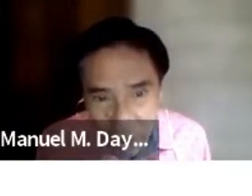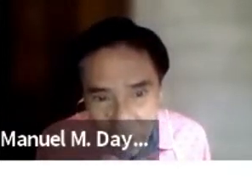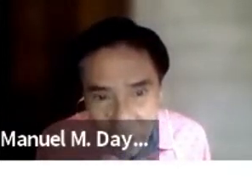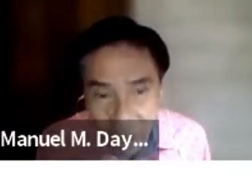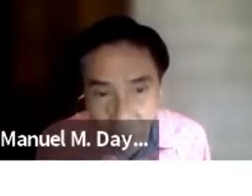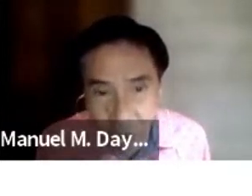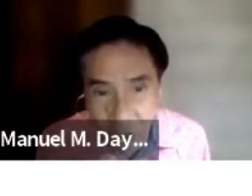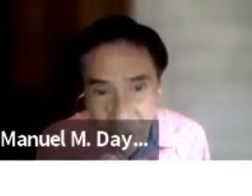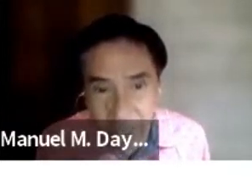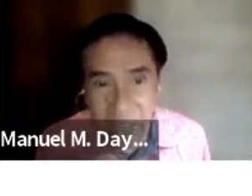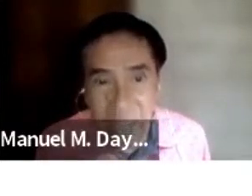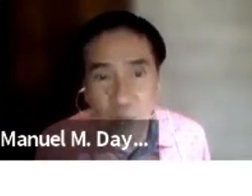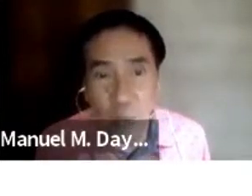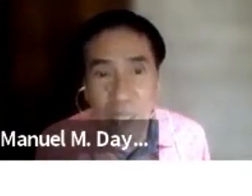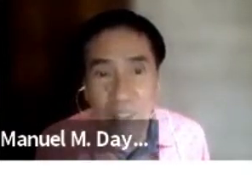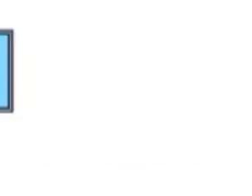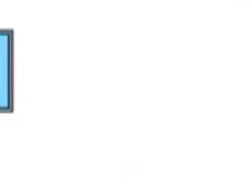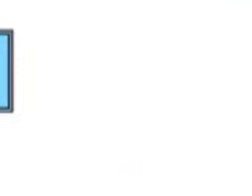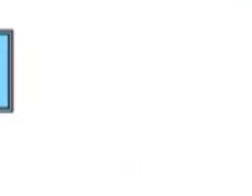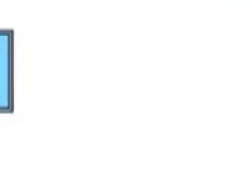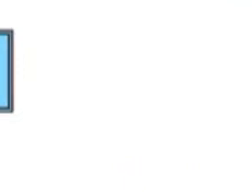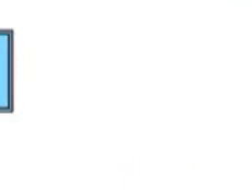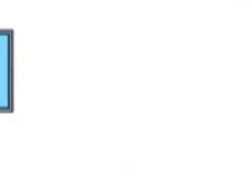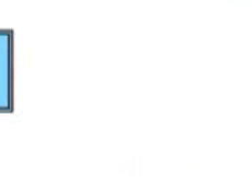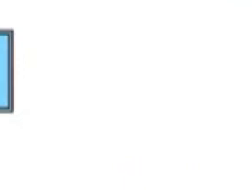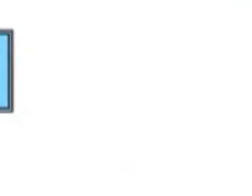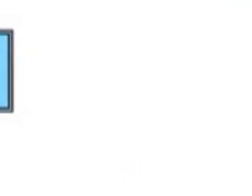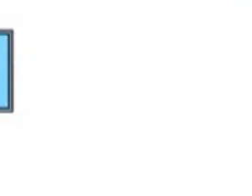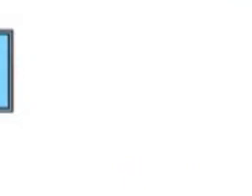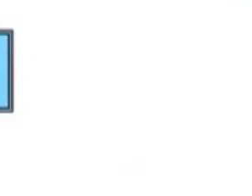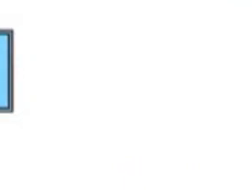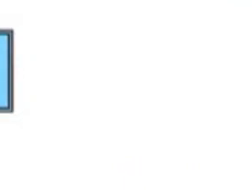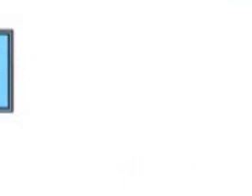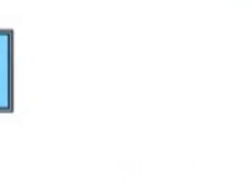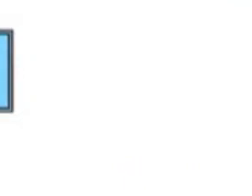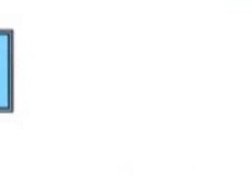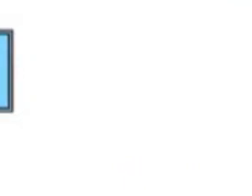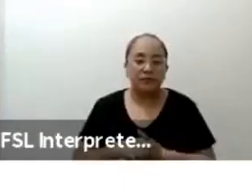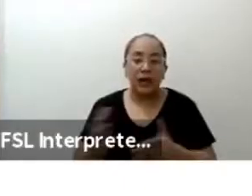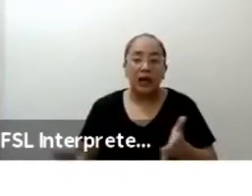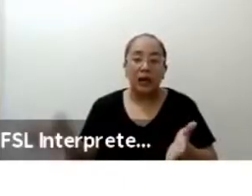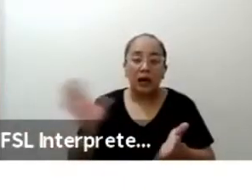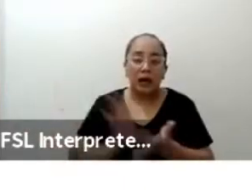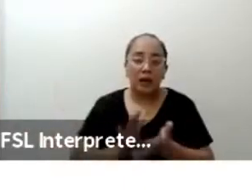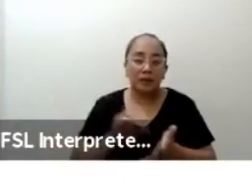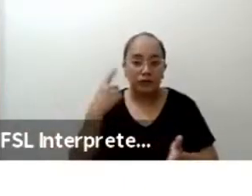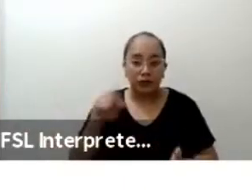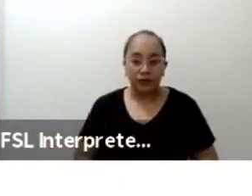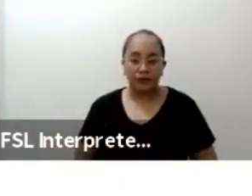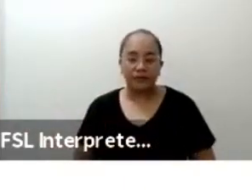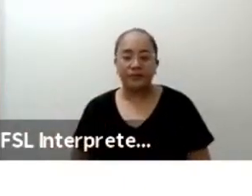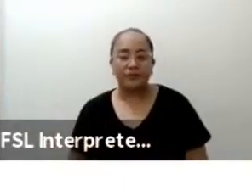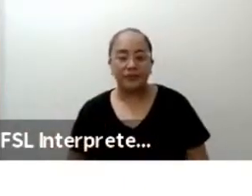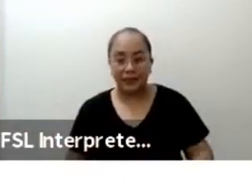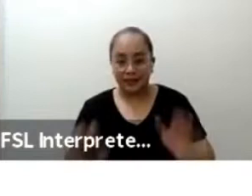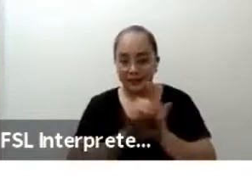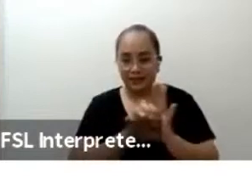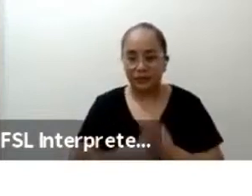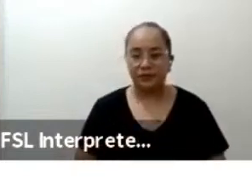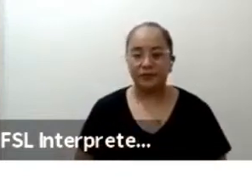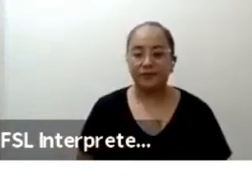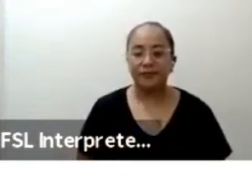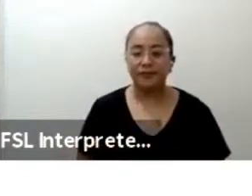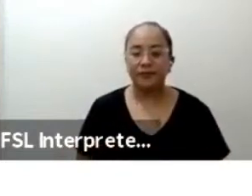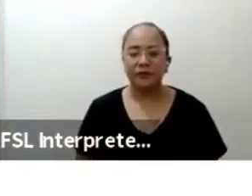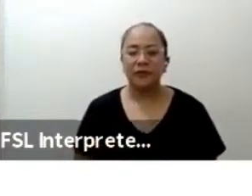need the knowledge and technology as well as the capital for that. And for example, kung isipin niyo, saan